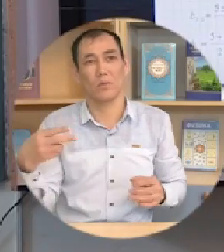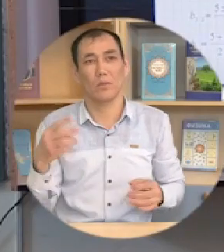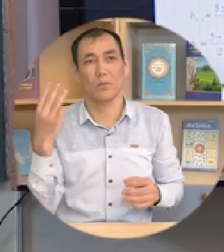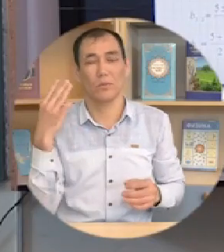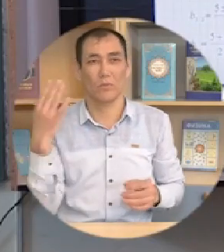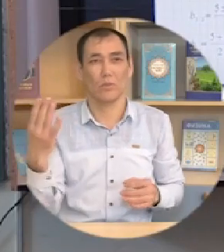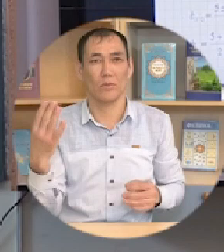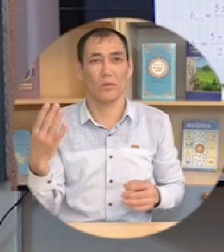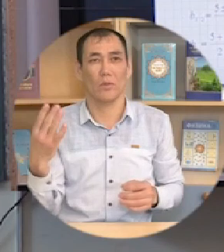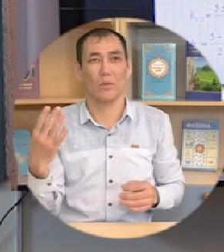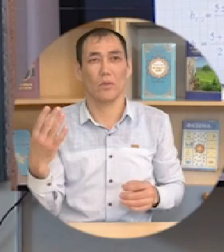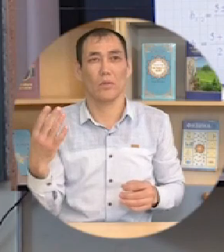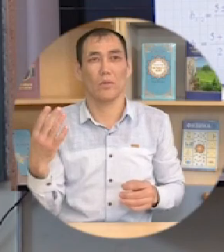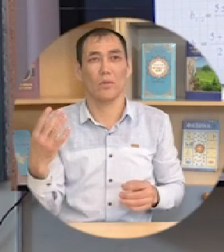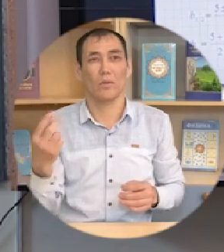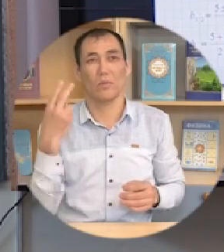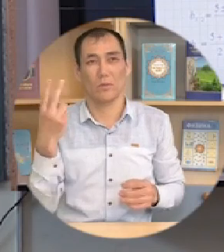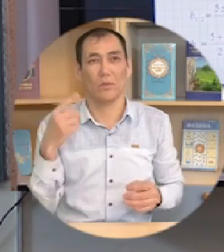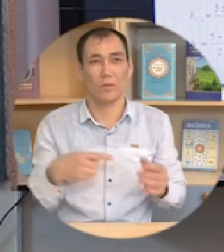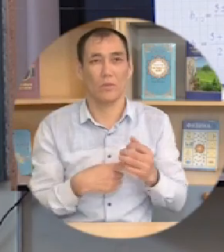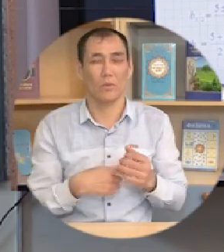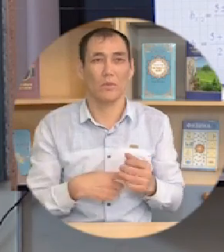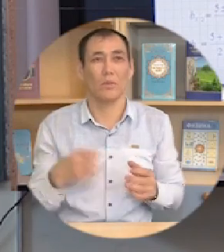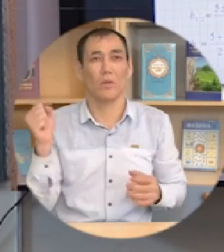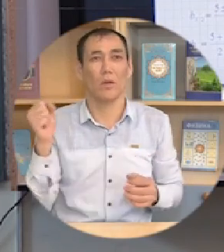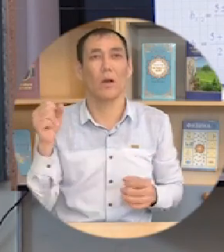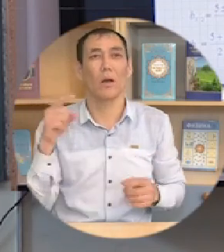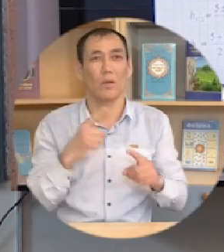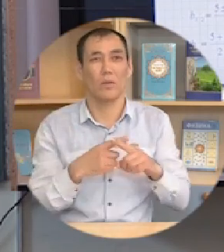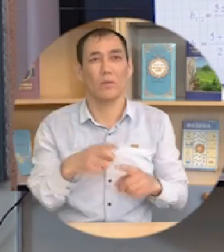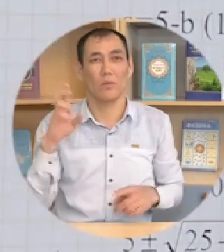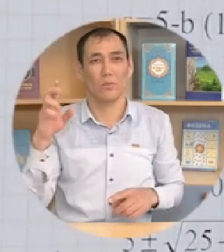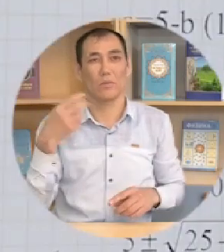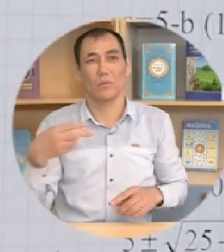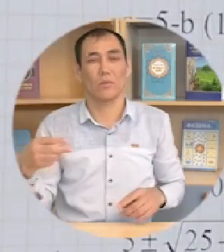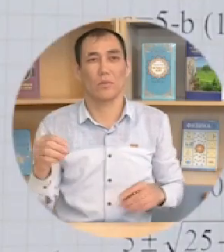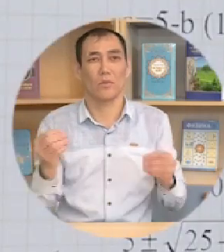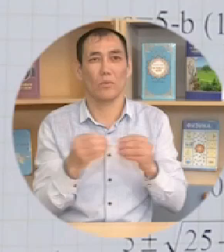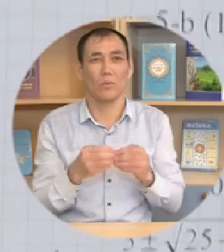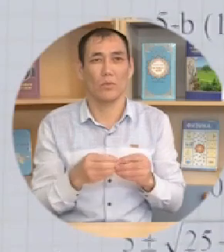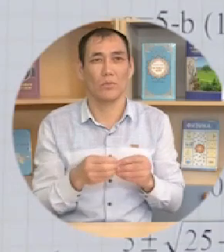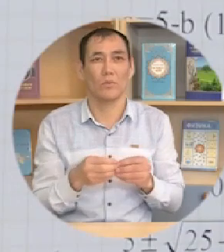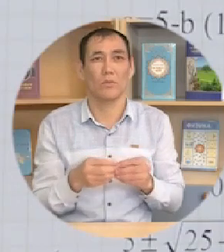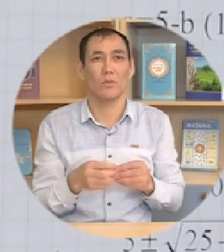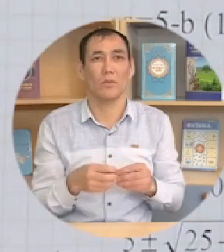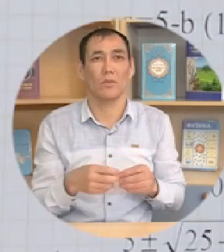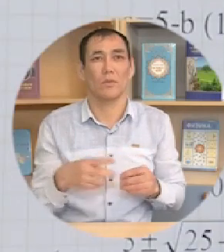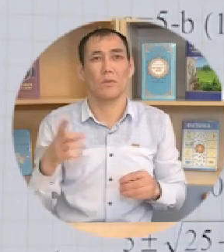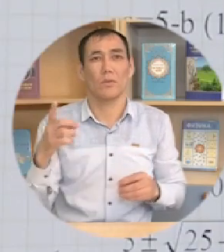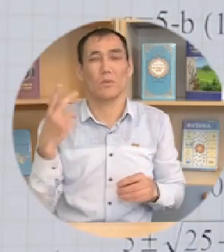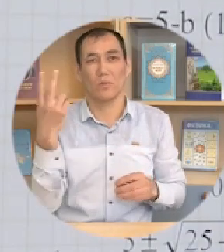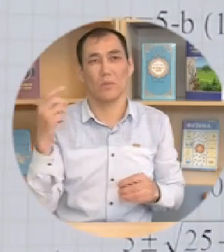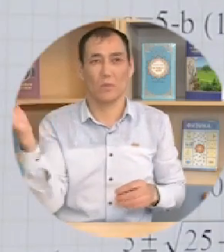4. 2 көбейтілген А қосылған Б тең 10 теңлемеміздің екі